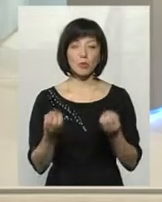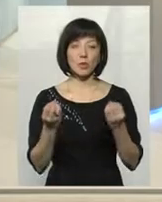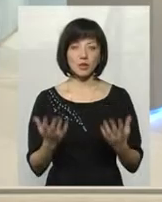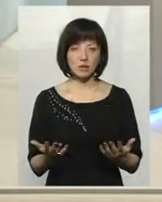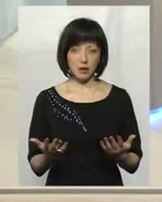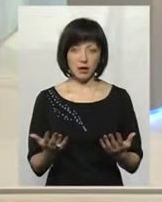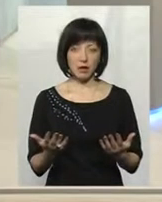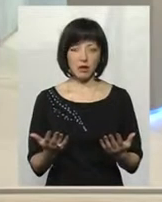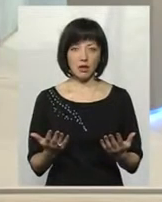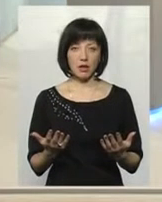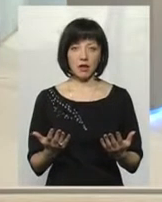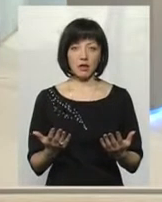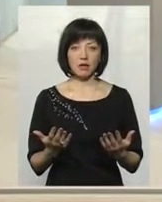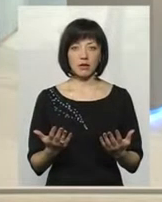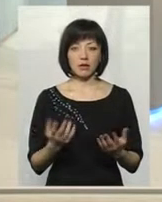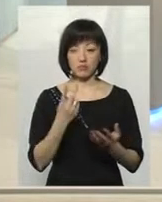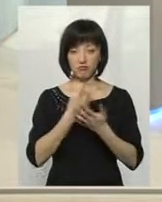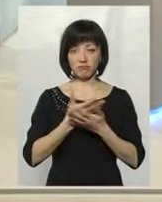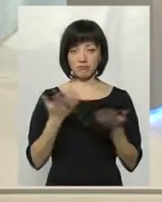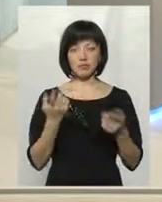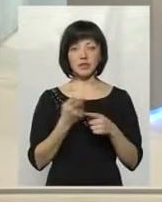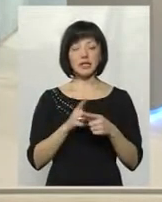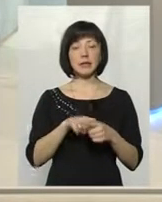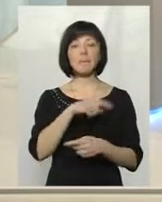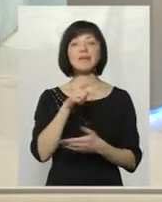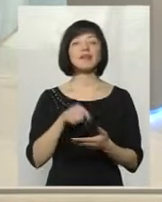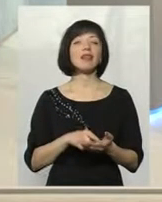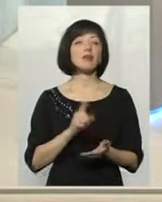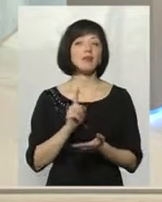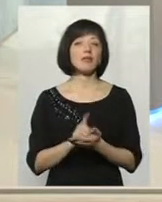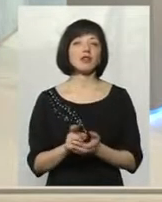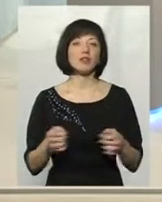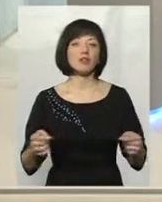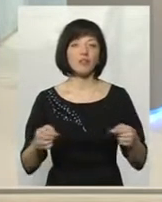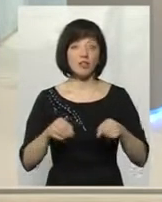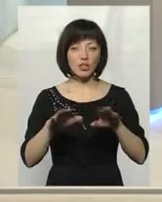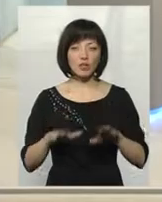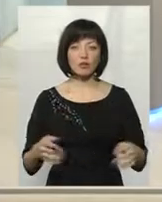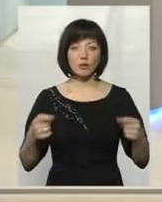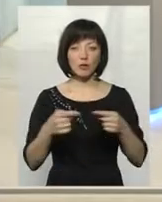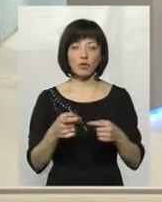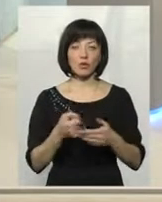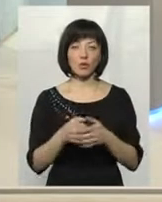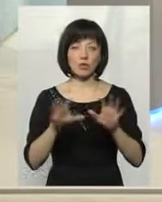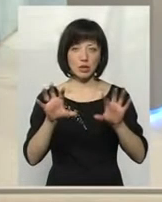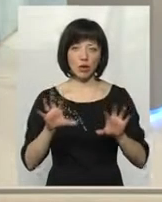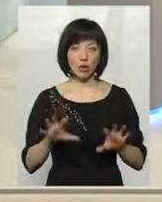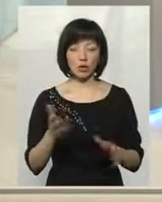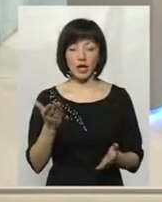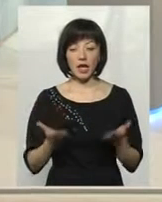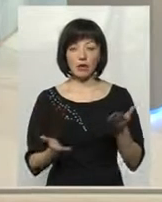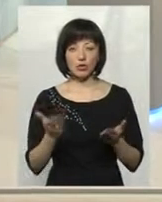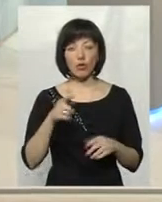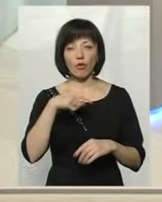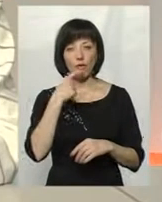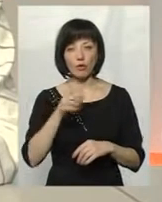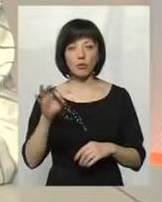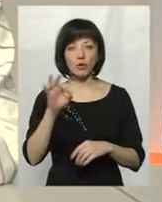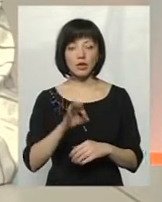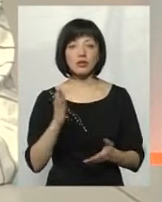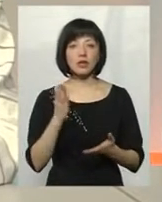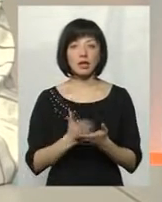вона, значить, лежить на поверхні. Ці питання повинні вирішитися відповідно до закону. Тобто, якщо ми говоримо про те,